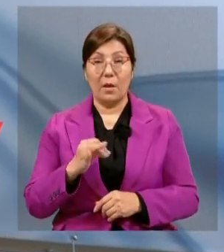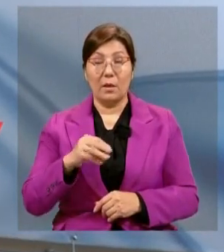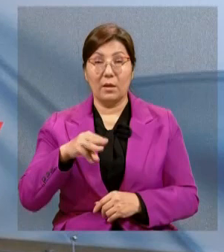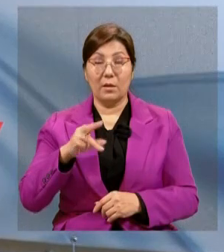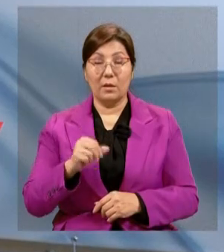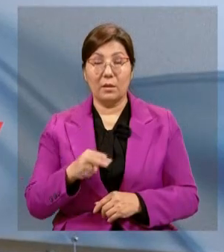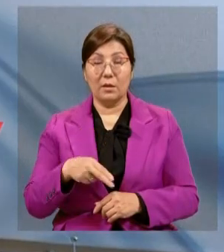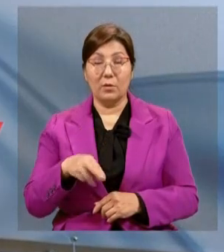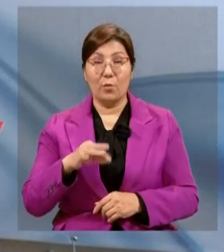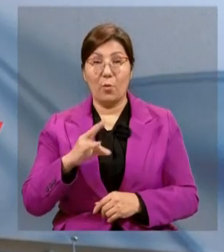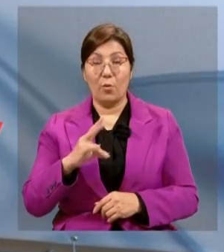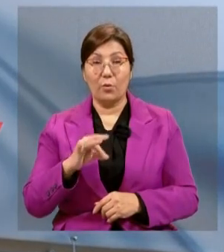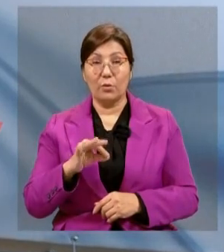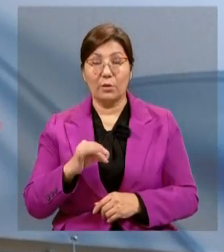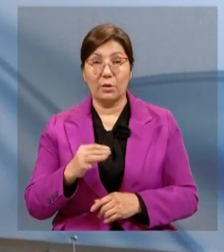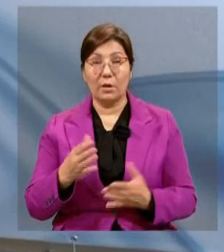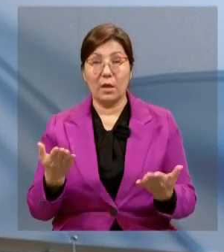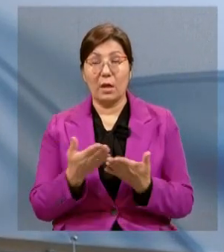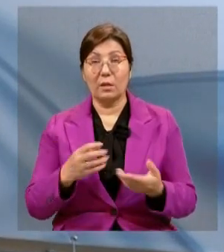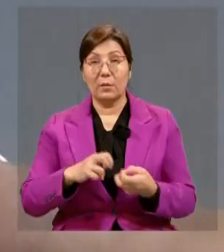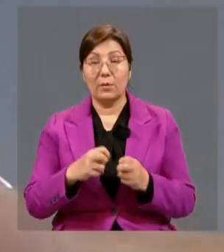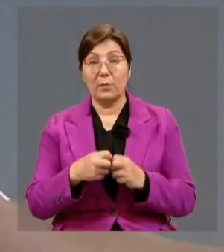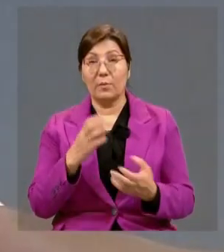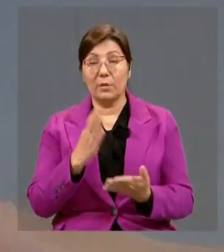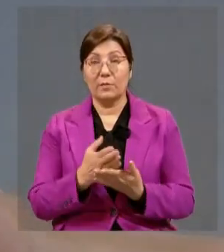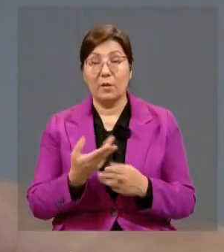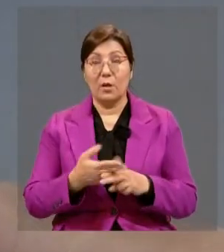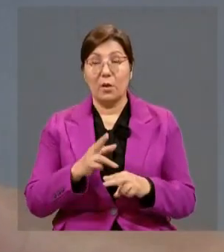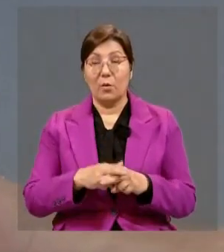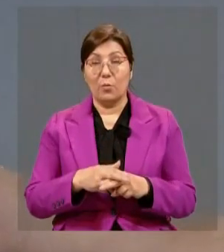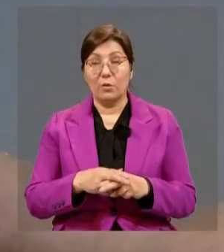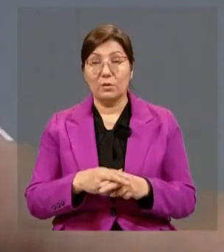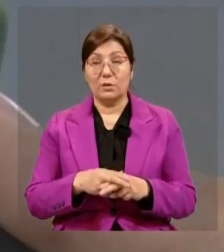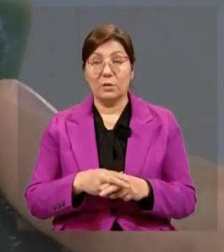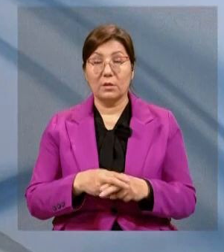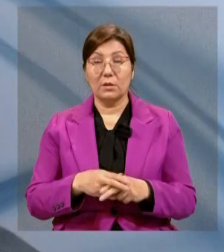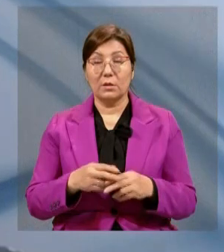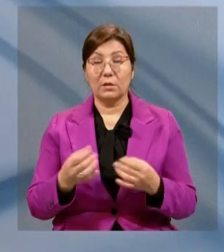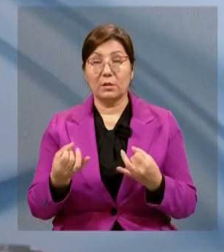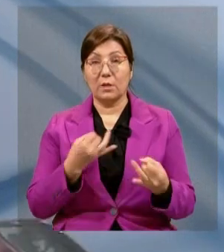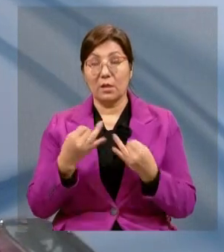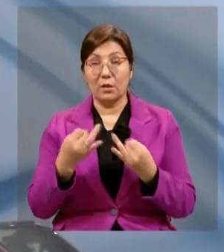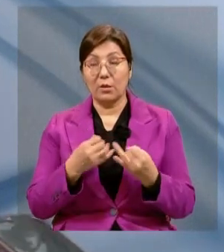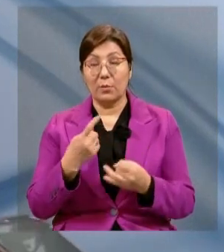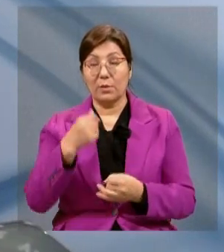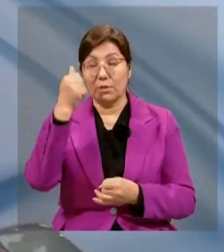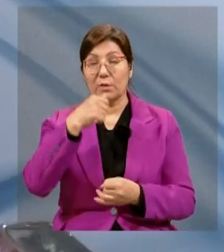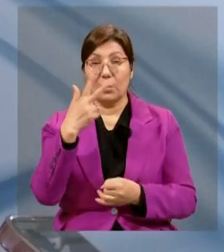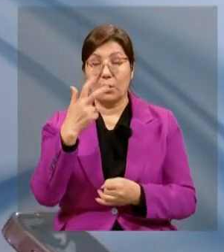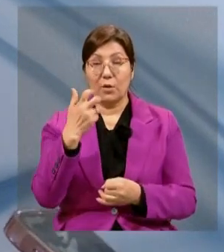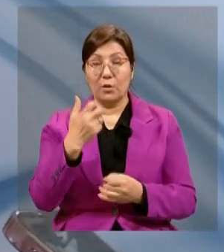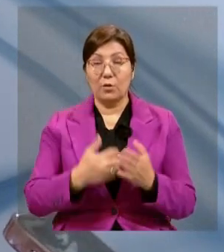жетістіруі жаңа қандай проблемалар бар, қандай кедергілер бар, соны медицинское сообщество талқылау. Жылына 300-ден жуық